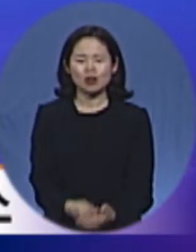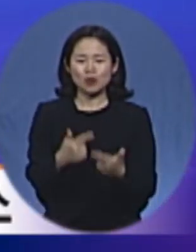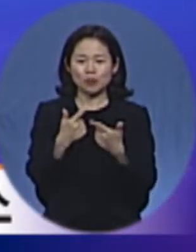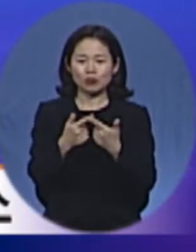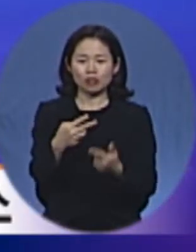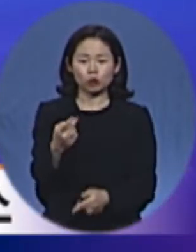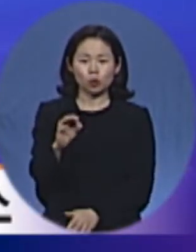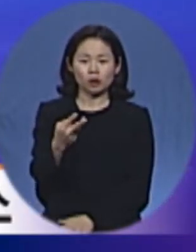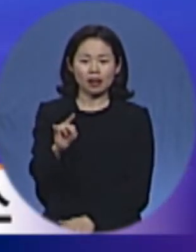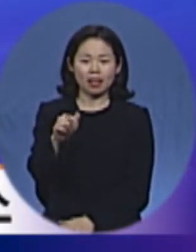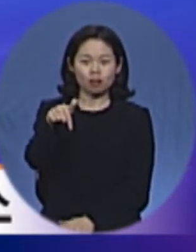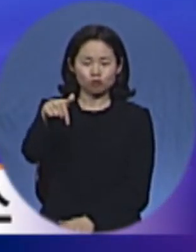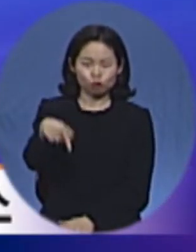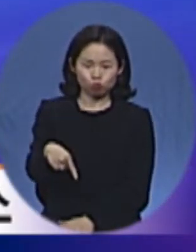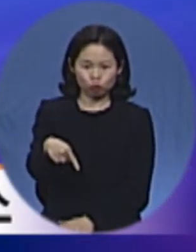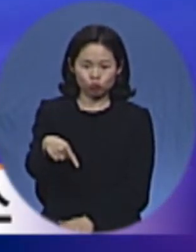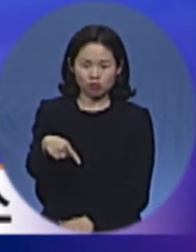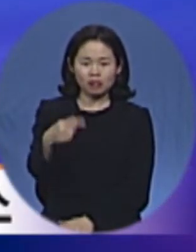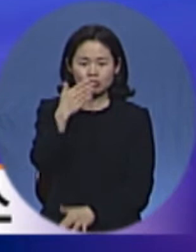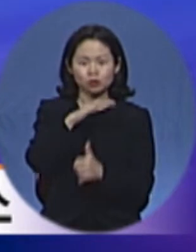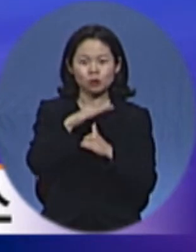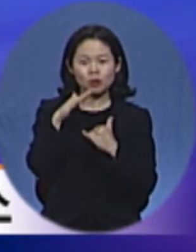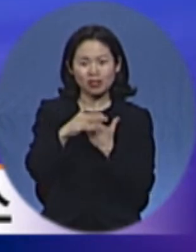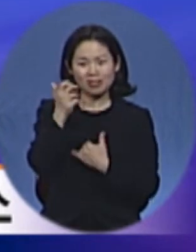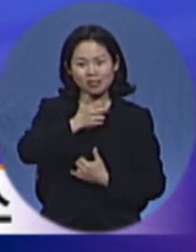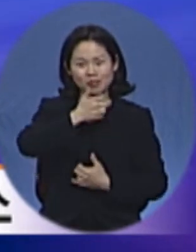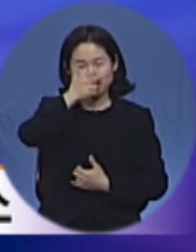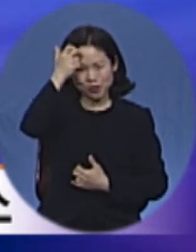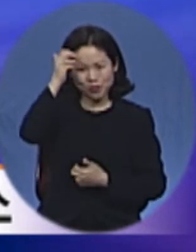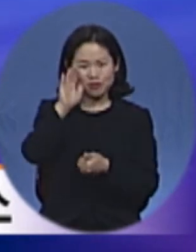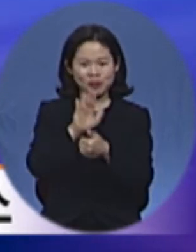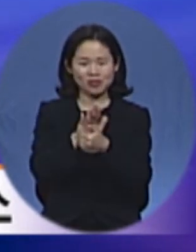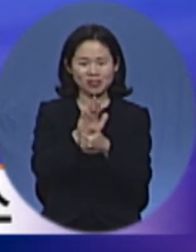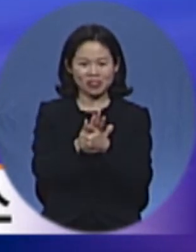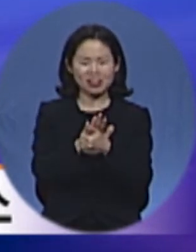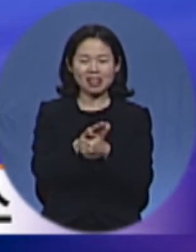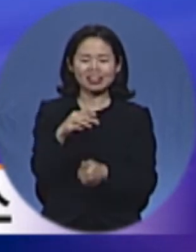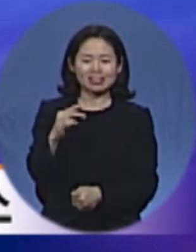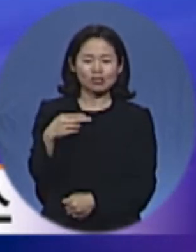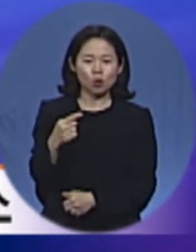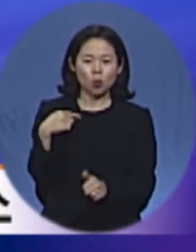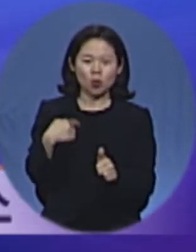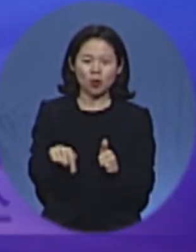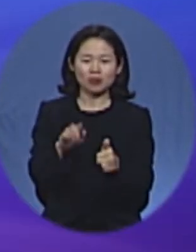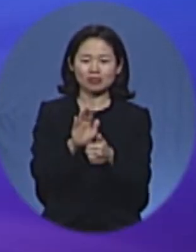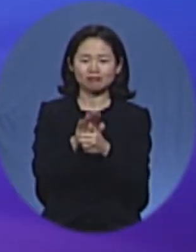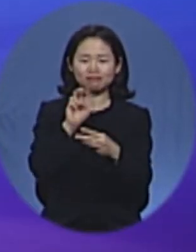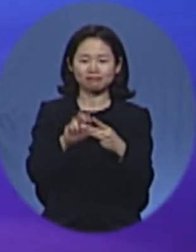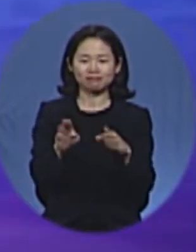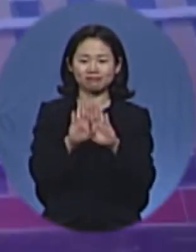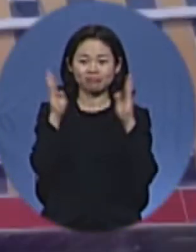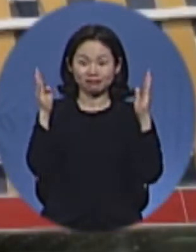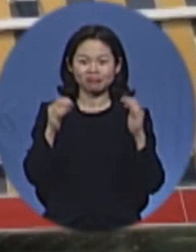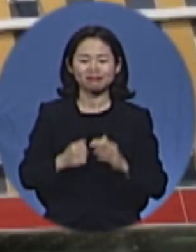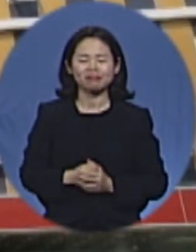부산시 동래구에 청소년들의 꿈에 날개를 달아줄 진로교육지원센터가 문을 열었습니다.